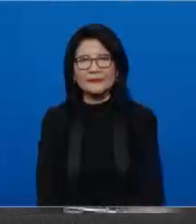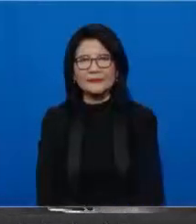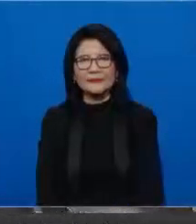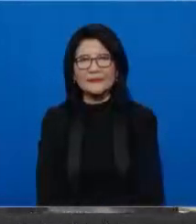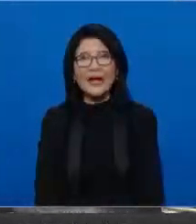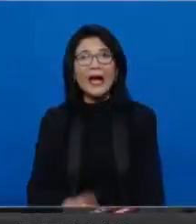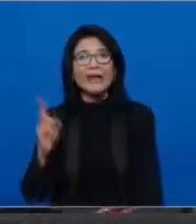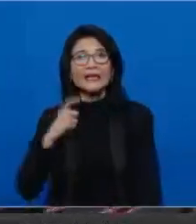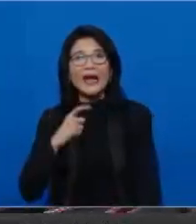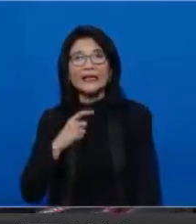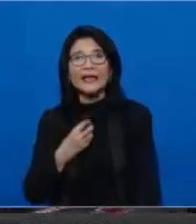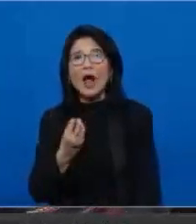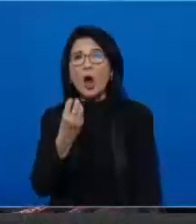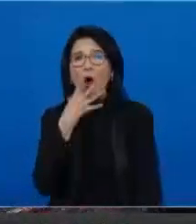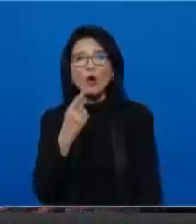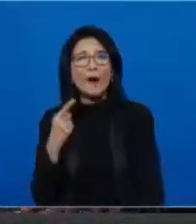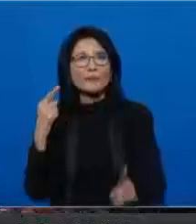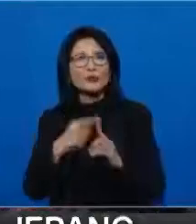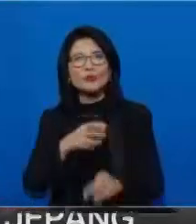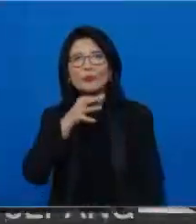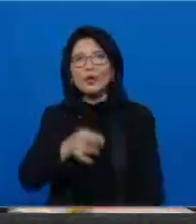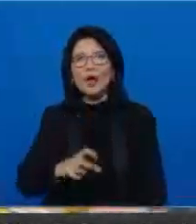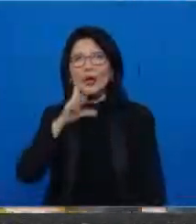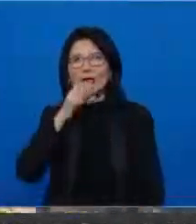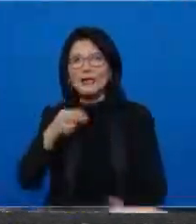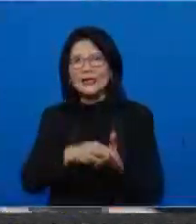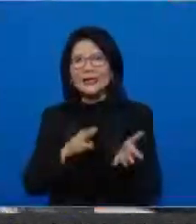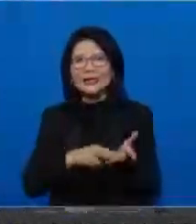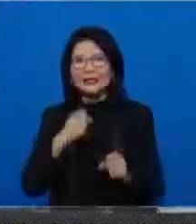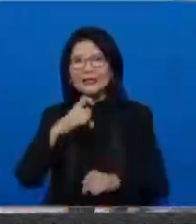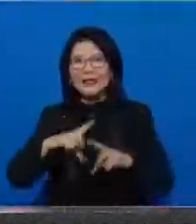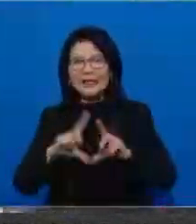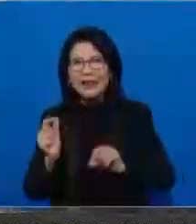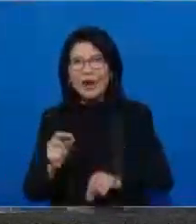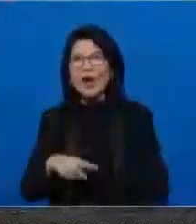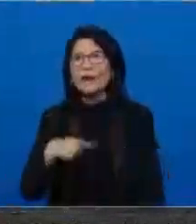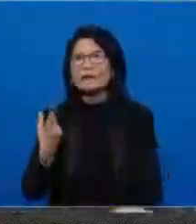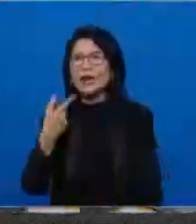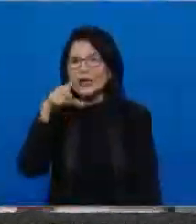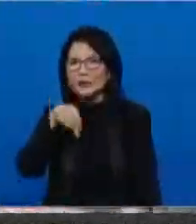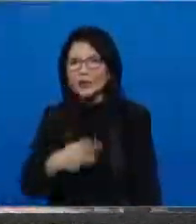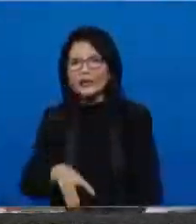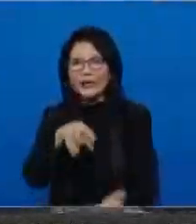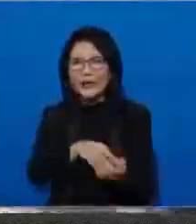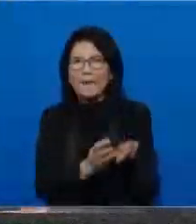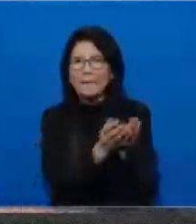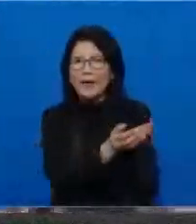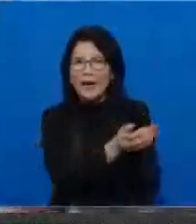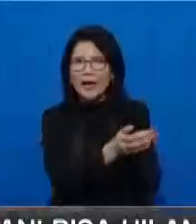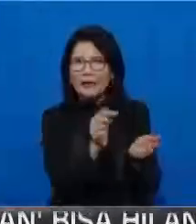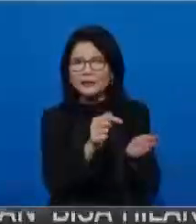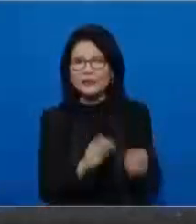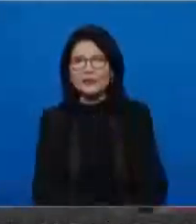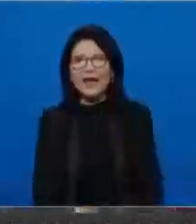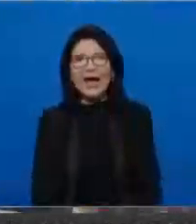Dari Hong Kong menuju Pulau Cheung Chau tidaklah sulit. Perjalanan bisa dimulai dari dermaga Central Pier.